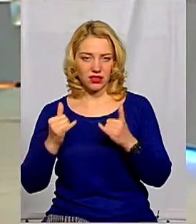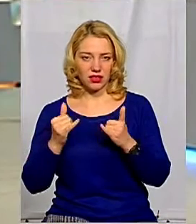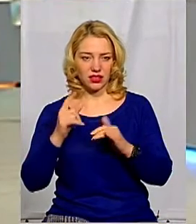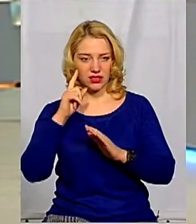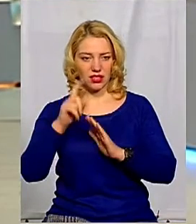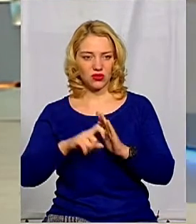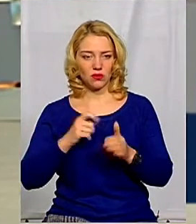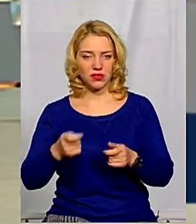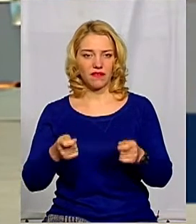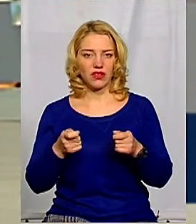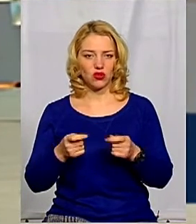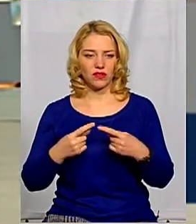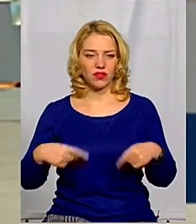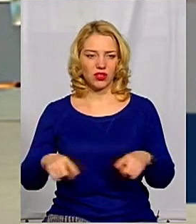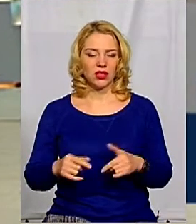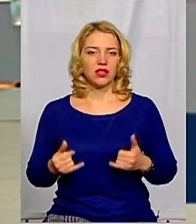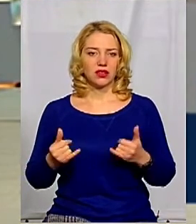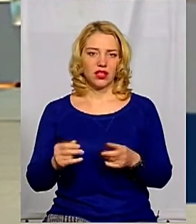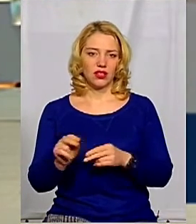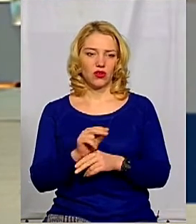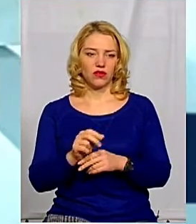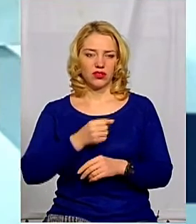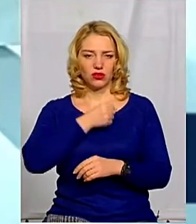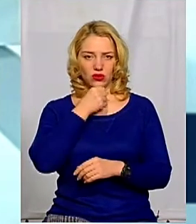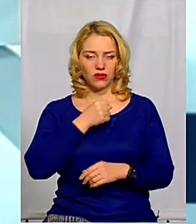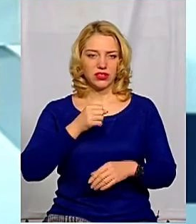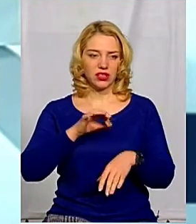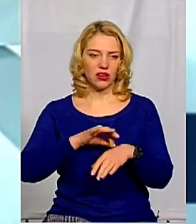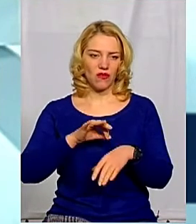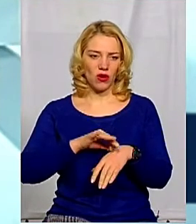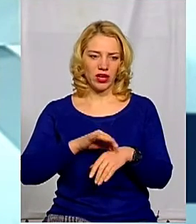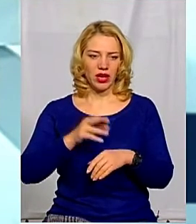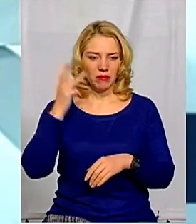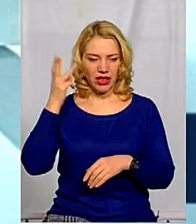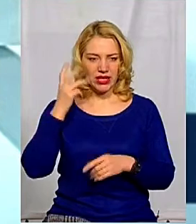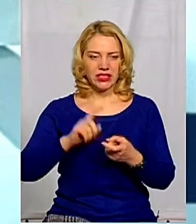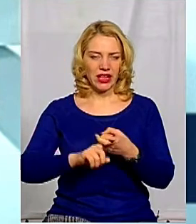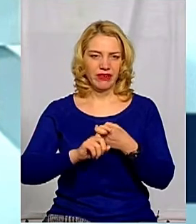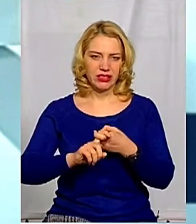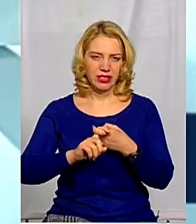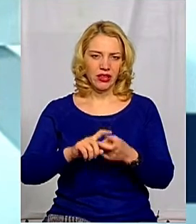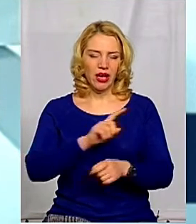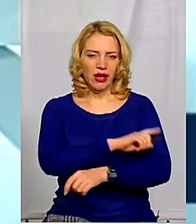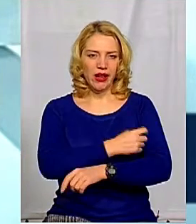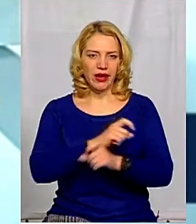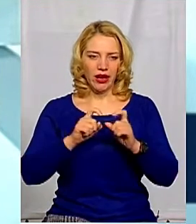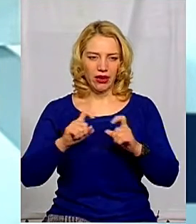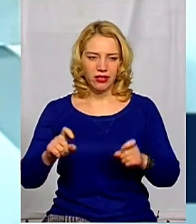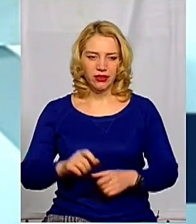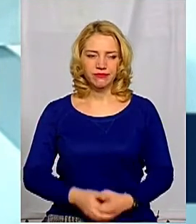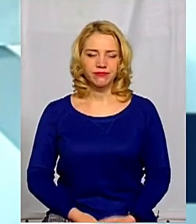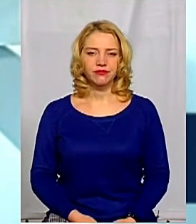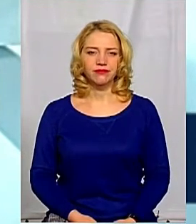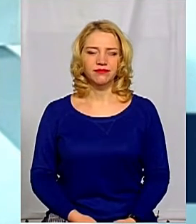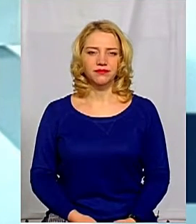із завідуючою відділенням для лікування дорослих хворих комунального підприємства «Хмельницька інфекційна лікарня» Валентиною Кузьміною. Добрий